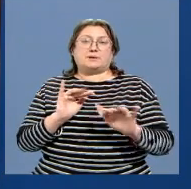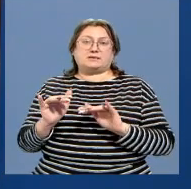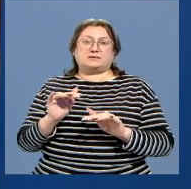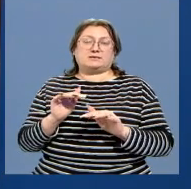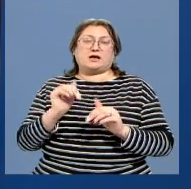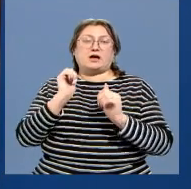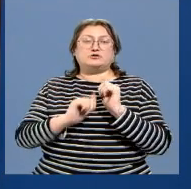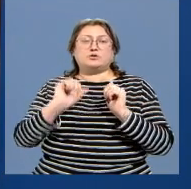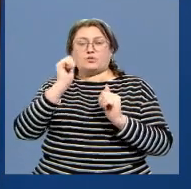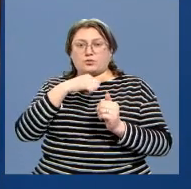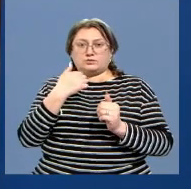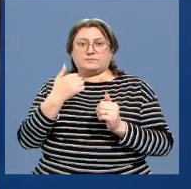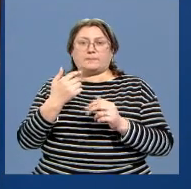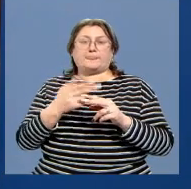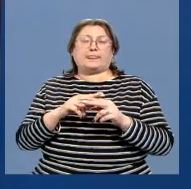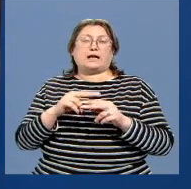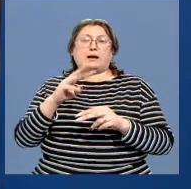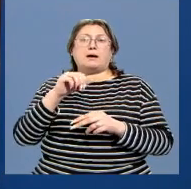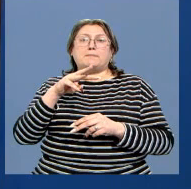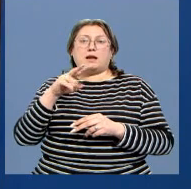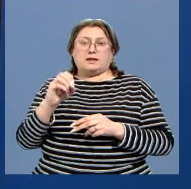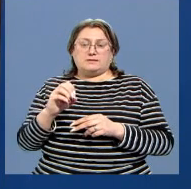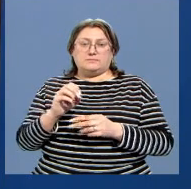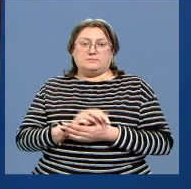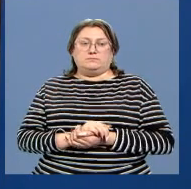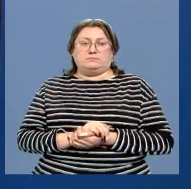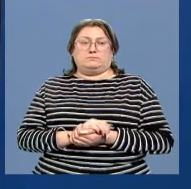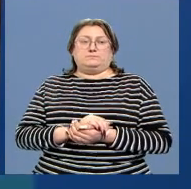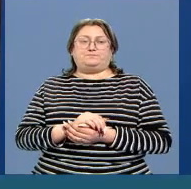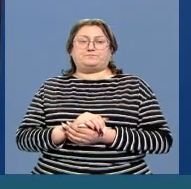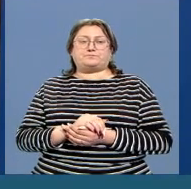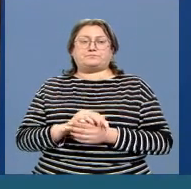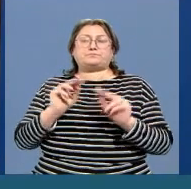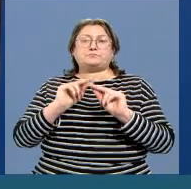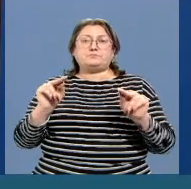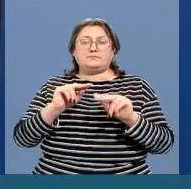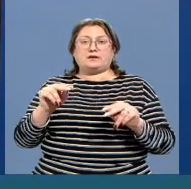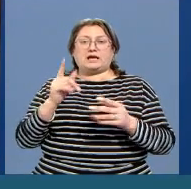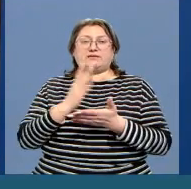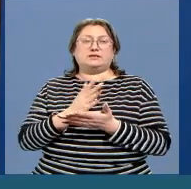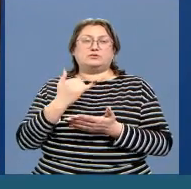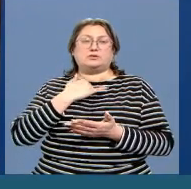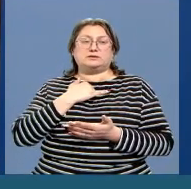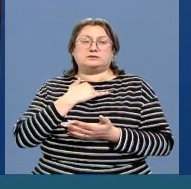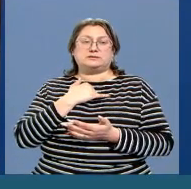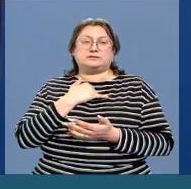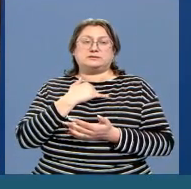принципе, они ежегодные мероприятия. Это как мемле, ситуативный казах, преподавателем которого является у нас